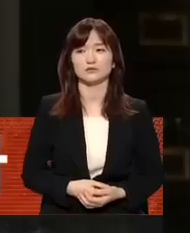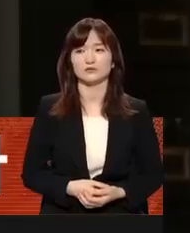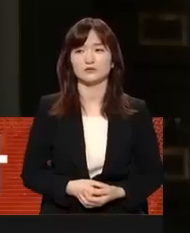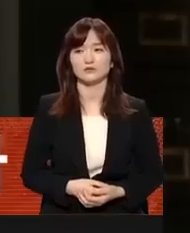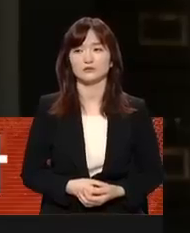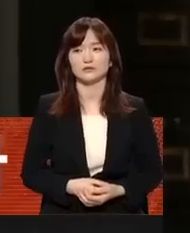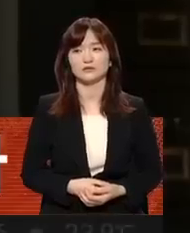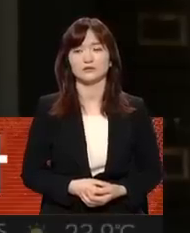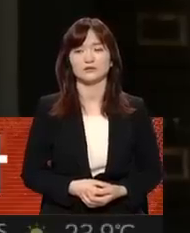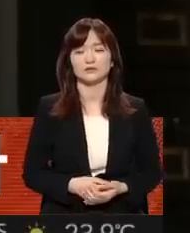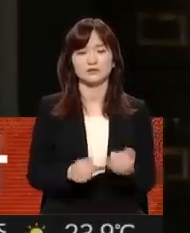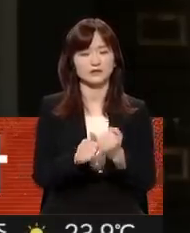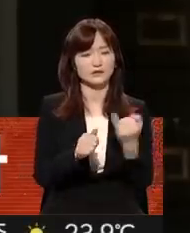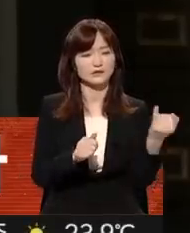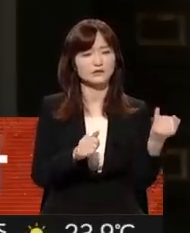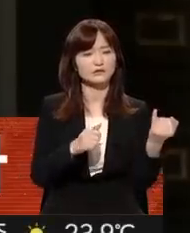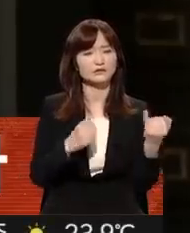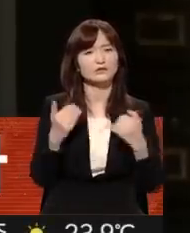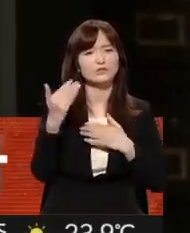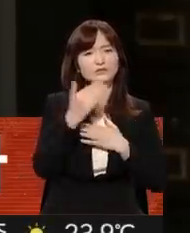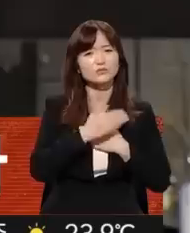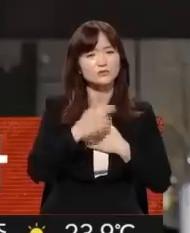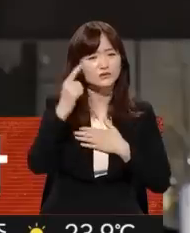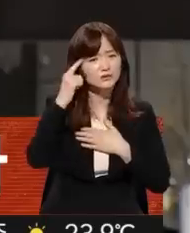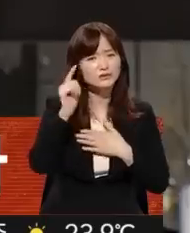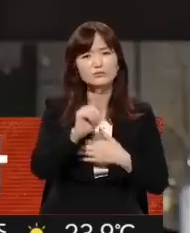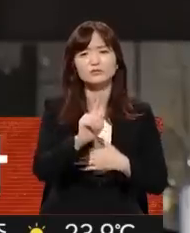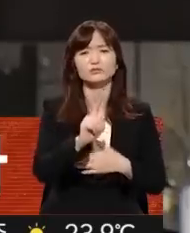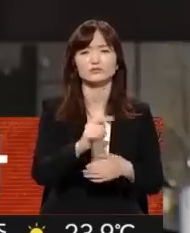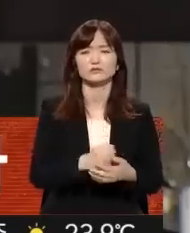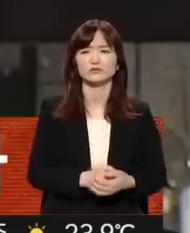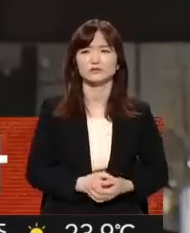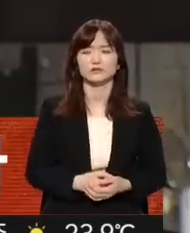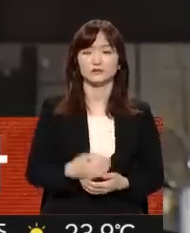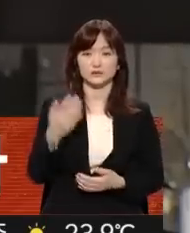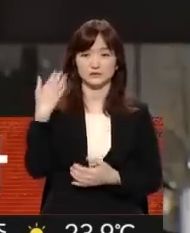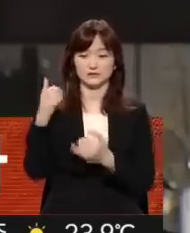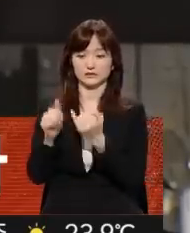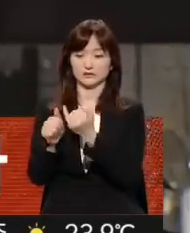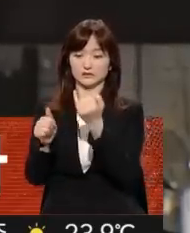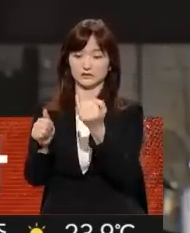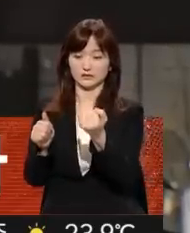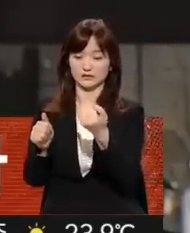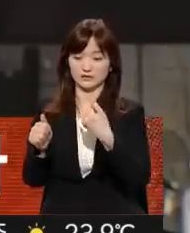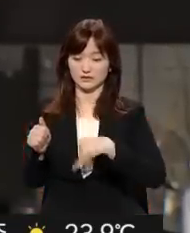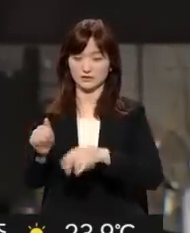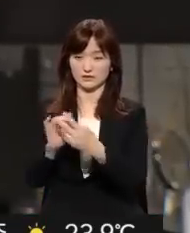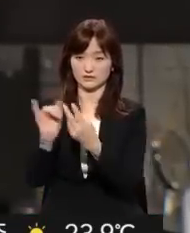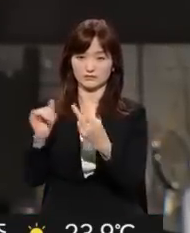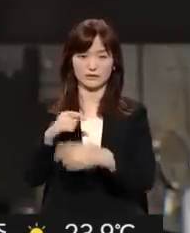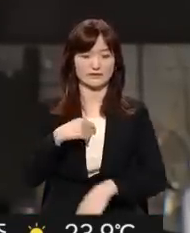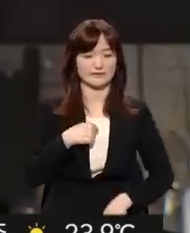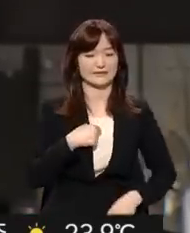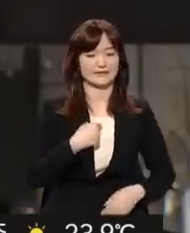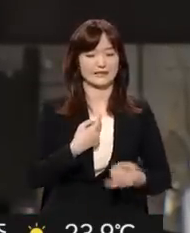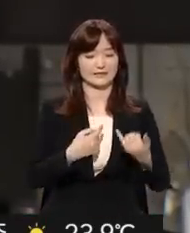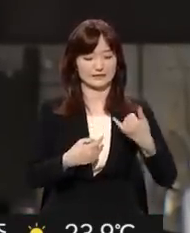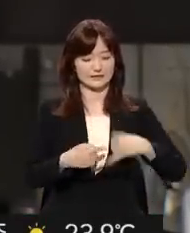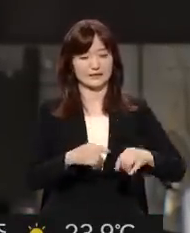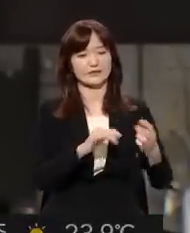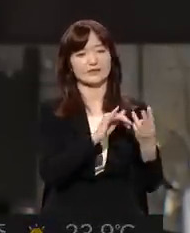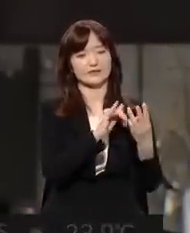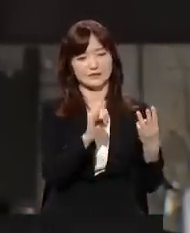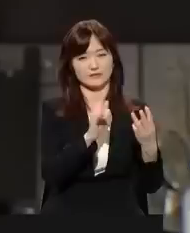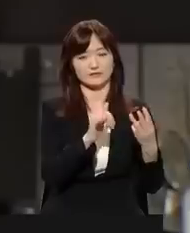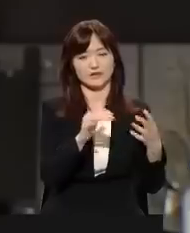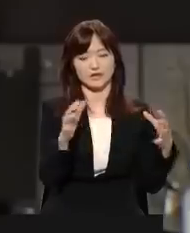운전했을까 싶어요. 이 아내분이 운전할 수가 없습니다. 왜냐하면 전처의 아이 2명 그리고 자기 아이 3명 5명이지 않습니까?